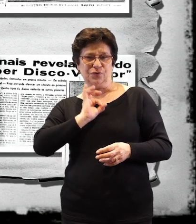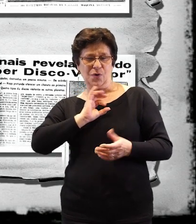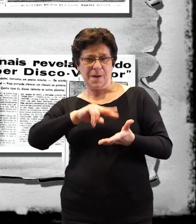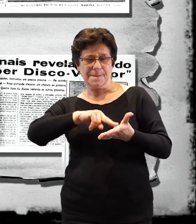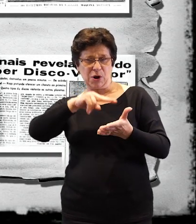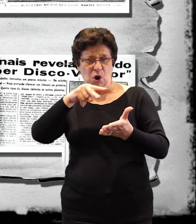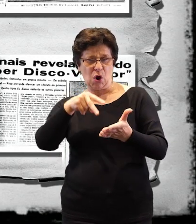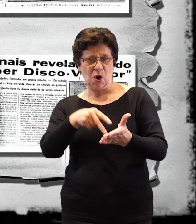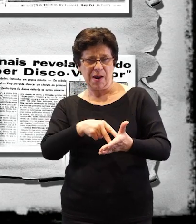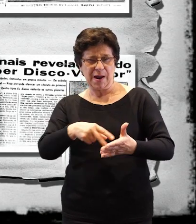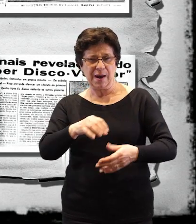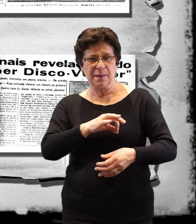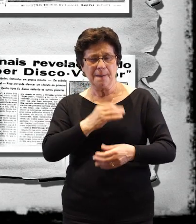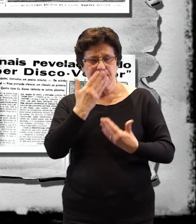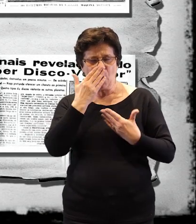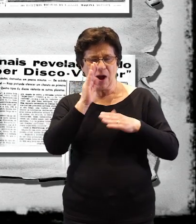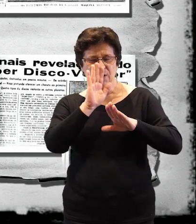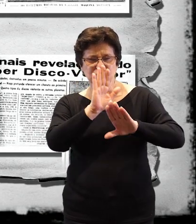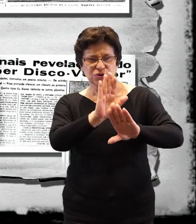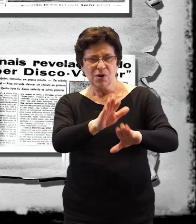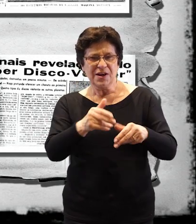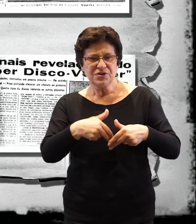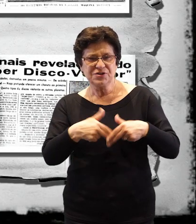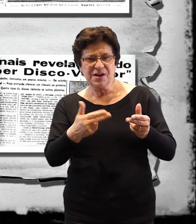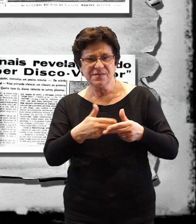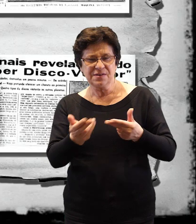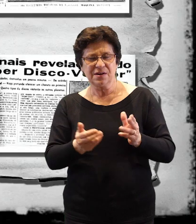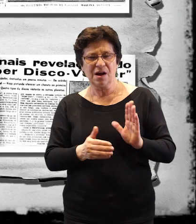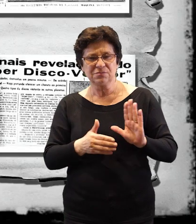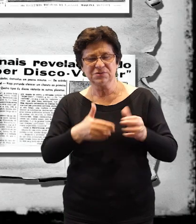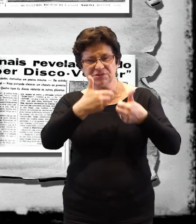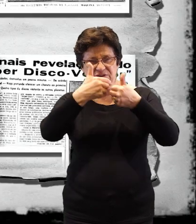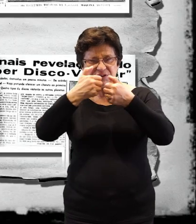projektem, pokazuje dziennikarzowi, fotoreporterowi.